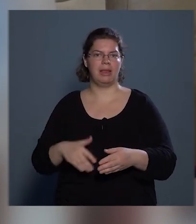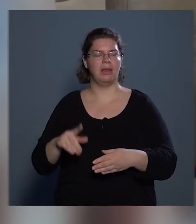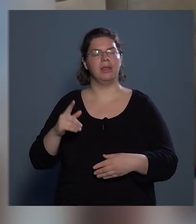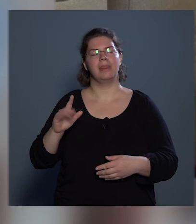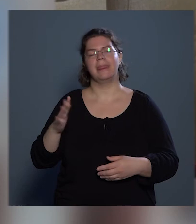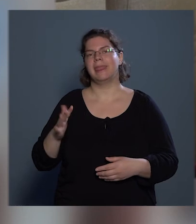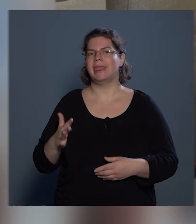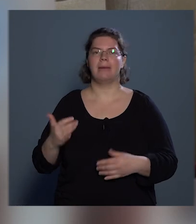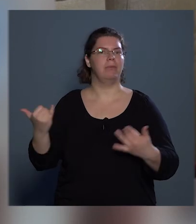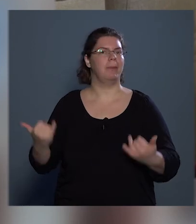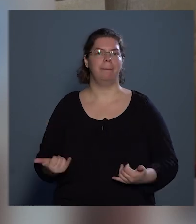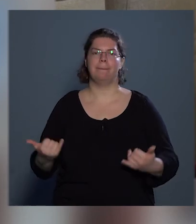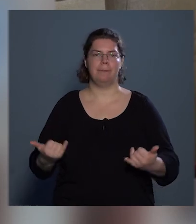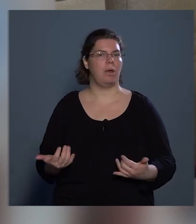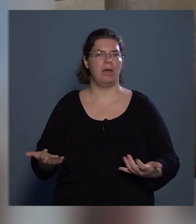a mai